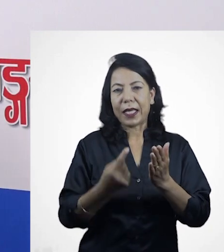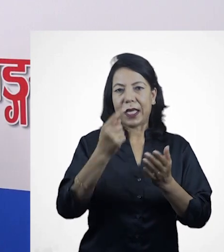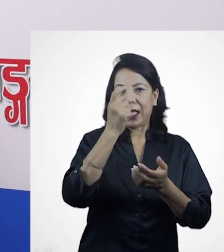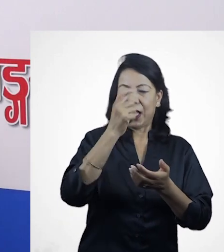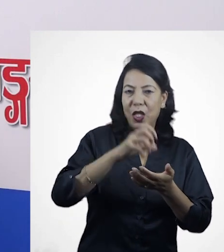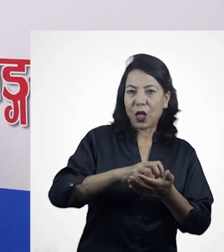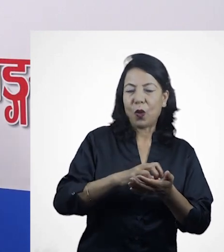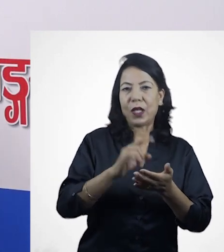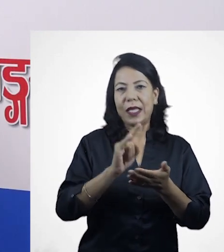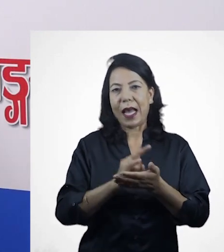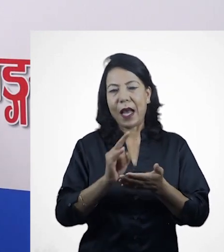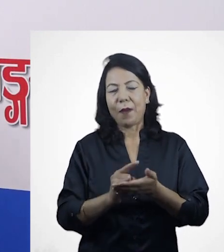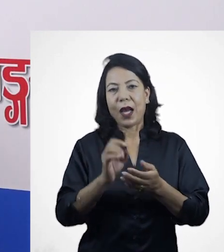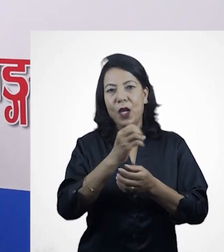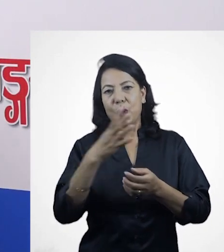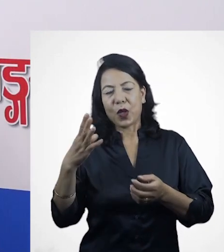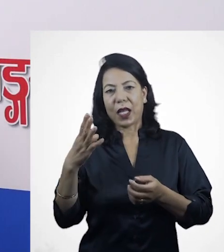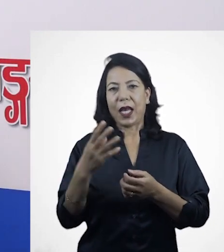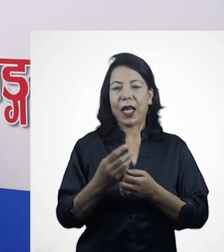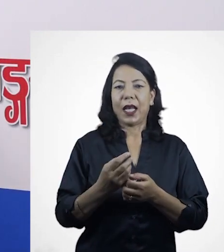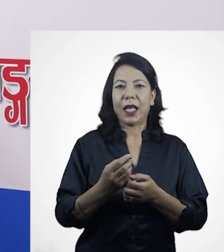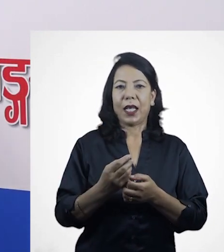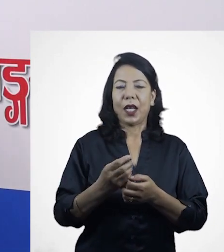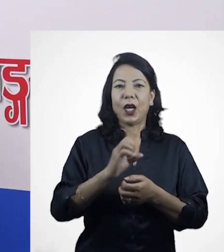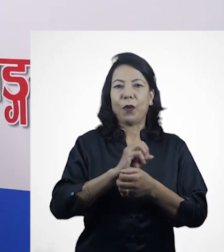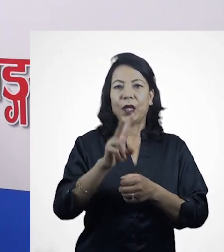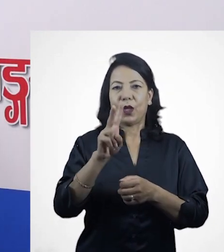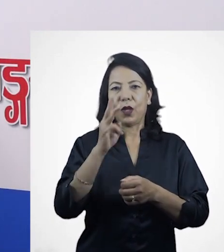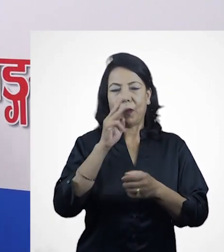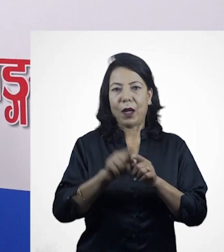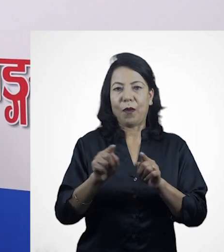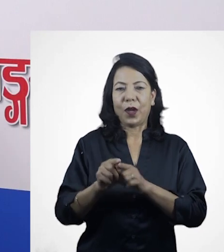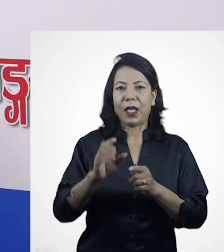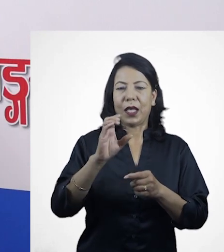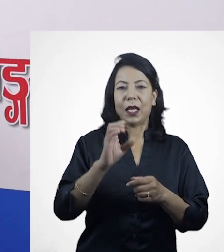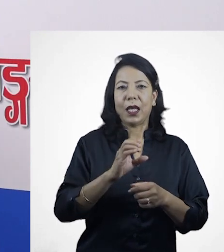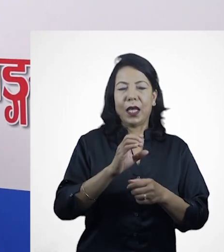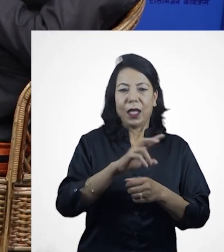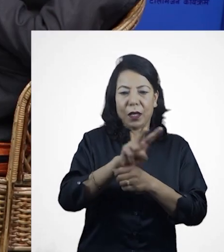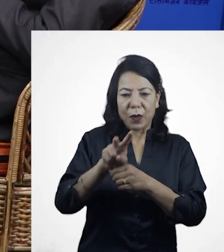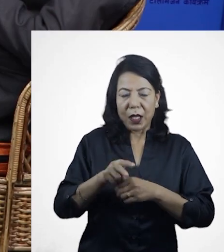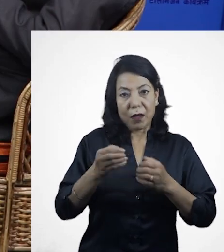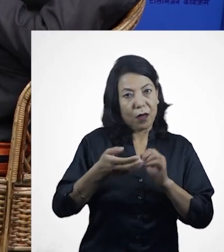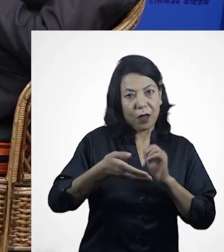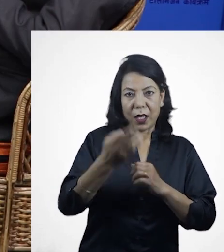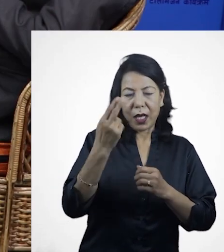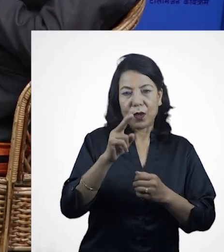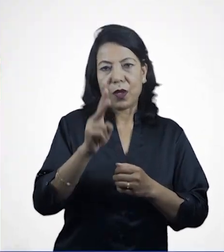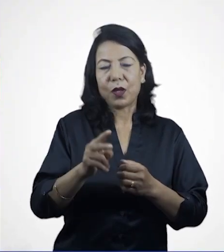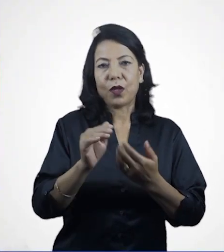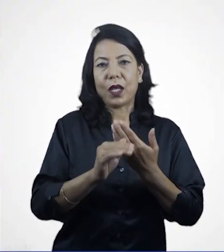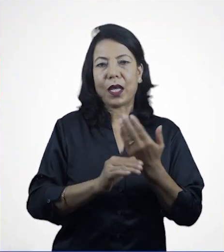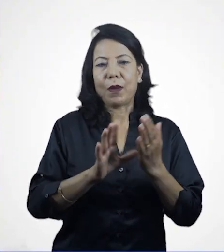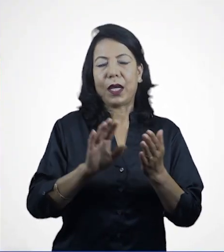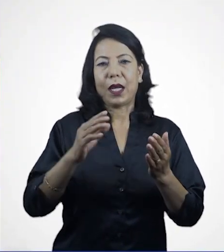तेंट चीतवन जापा मा शुर्खेत मा चाहिना आमी प्रदेश दुई मा पनी फीजिबिटी अरू गरना गई सक्के काछों इसारी हमीले